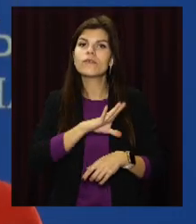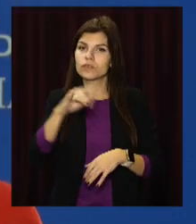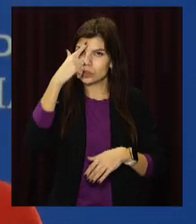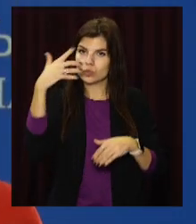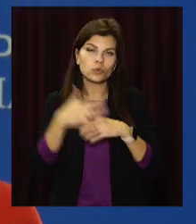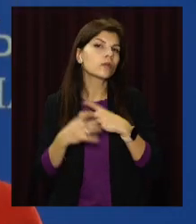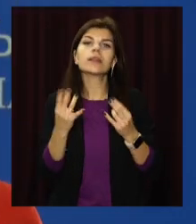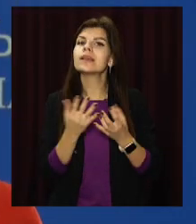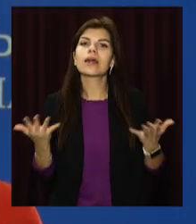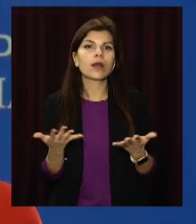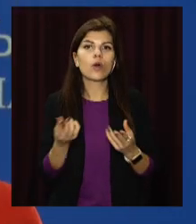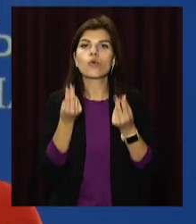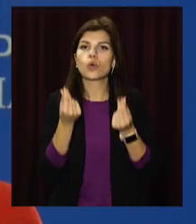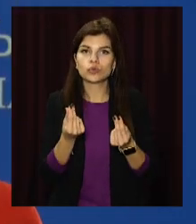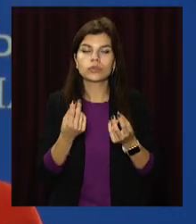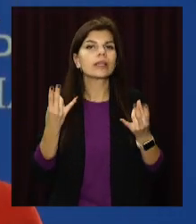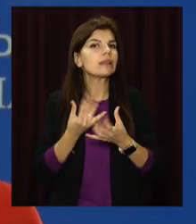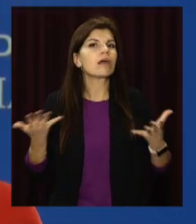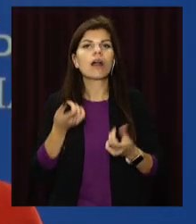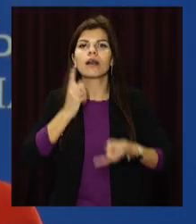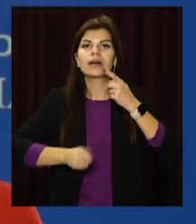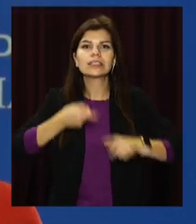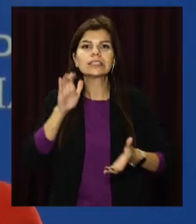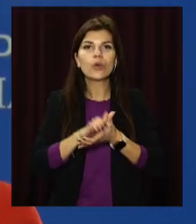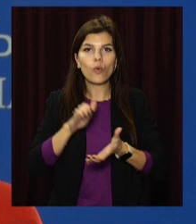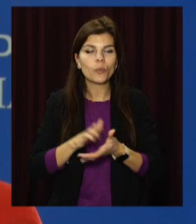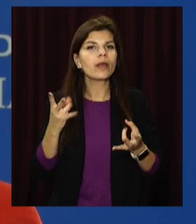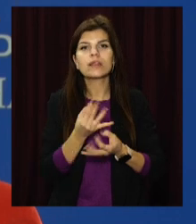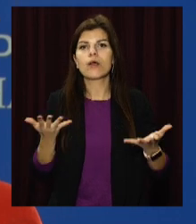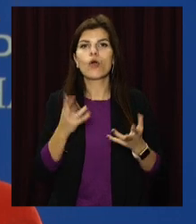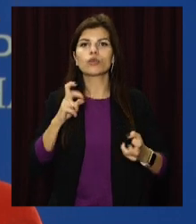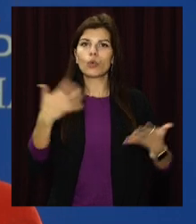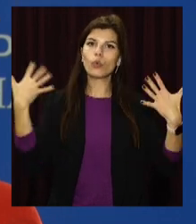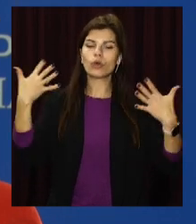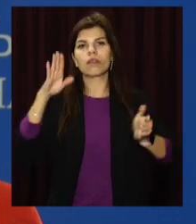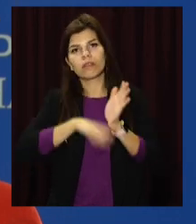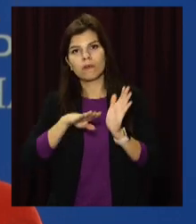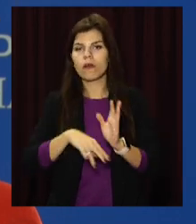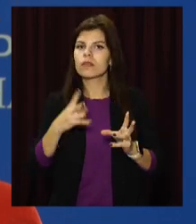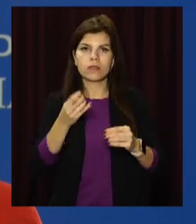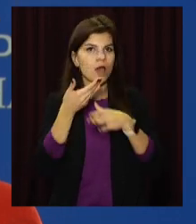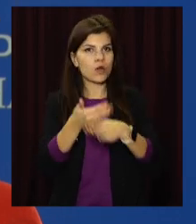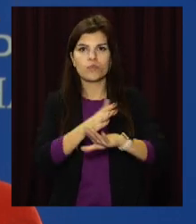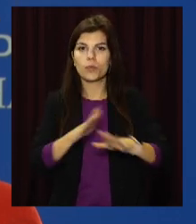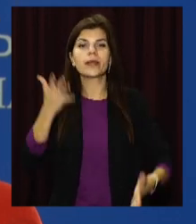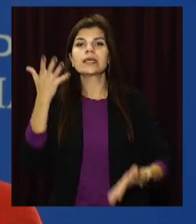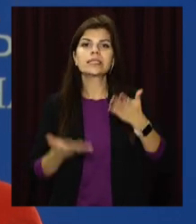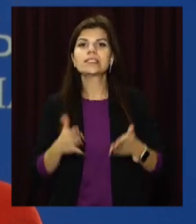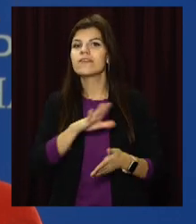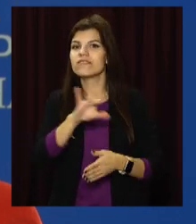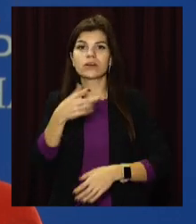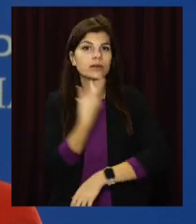що ніякі кошти, ніякі зв'язки, ніякі статуси нікому не допомагають. Якщо ви